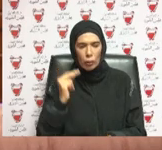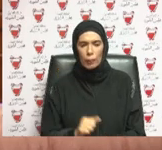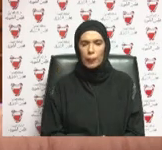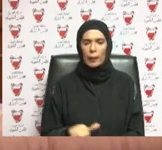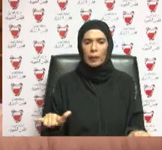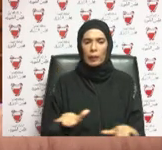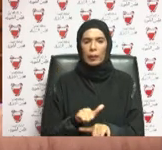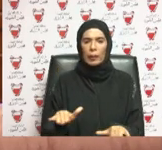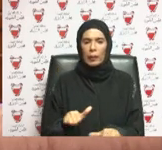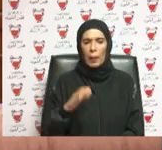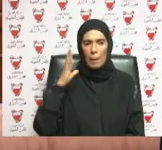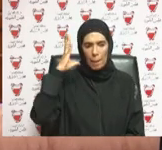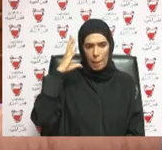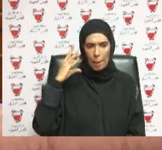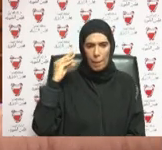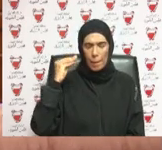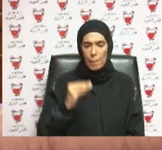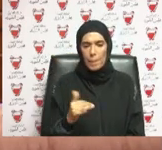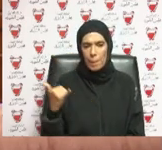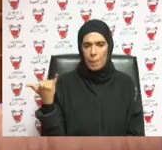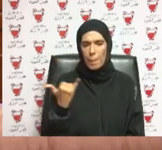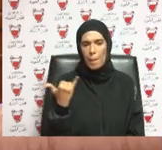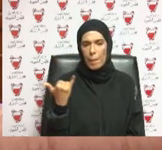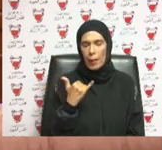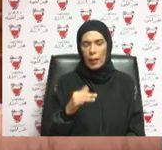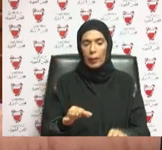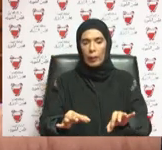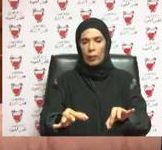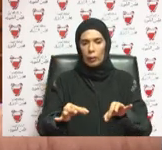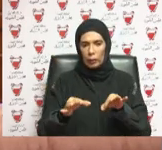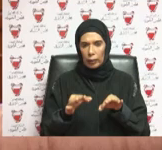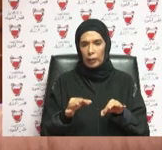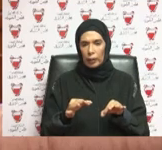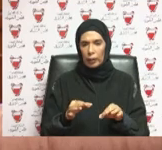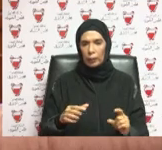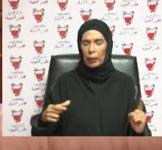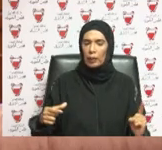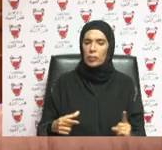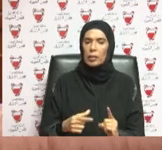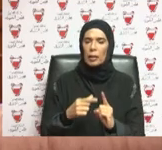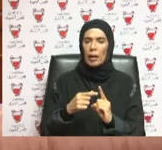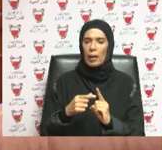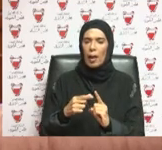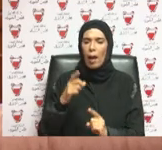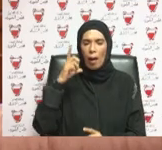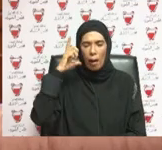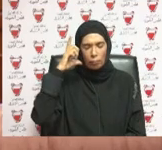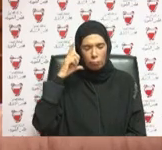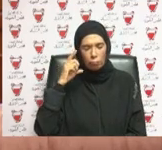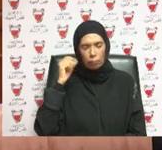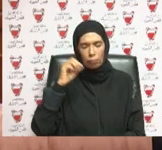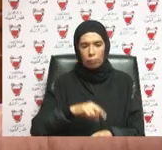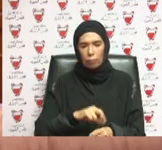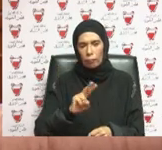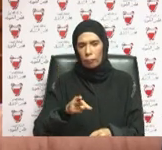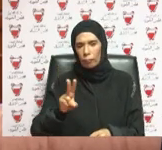أن ننسى أيضاً اهتمامه وحرصه ورعايته لتلبية حوائج الناس